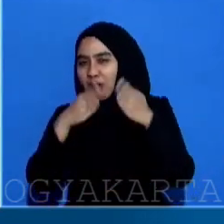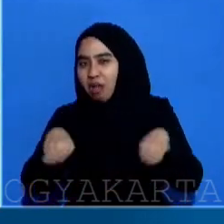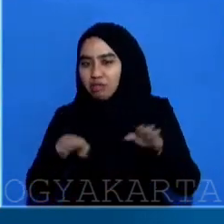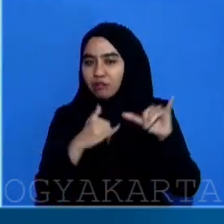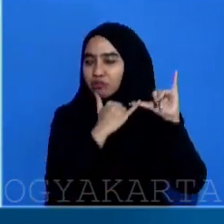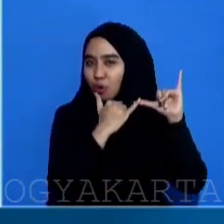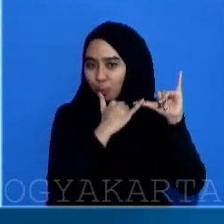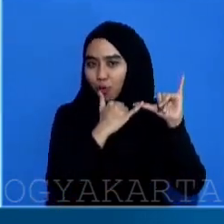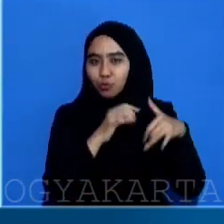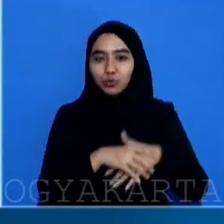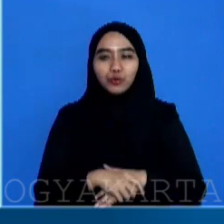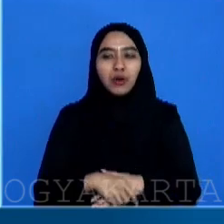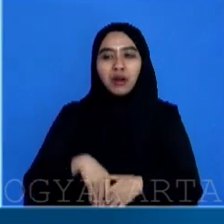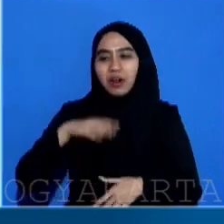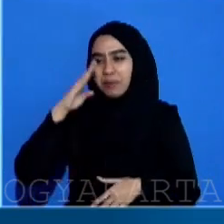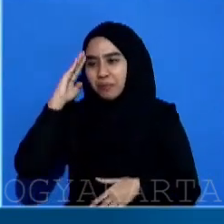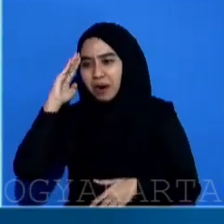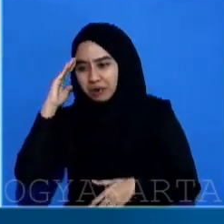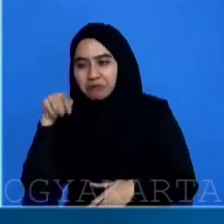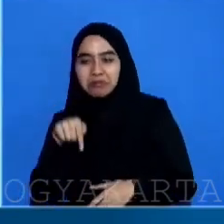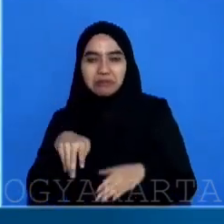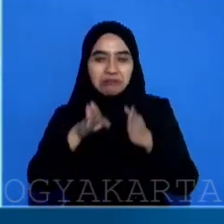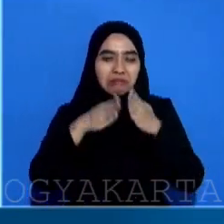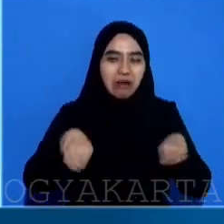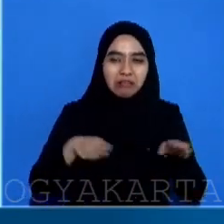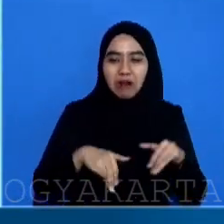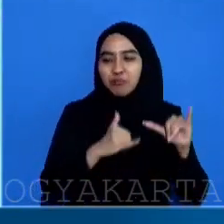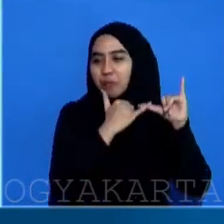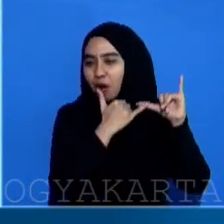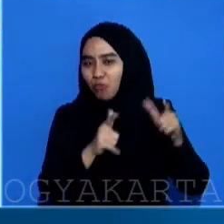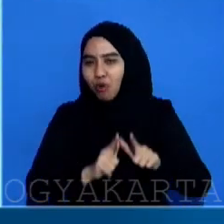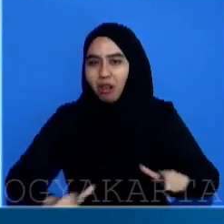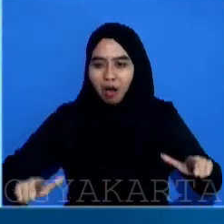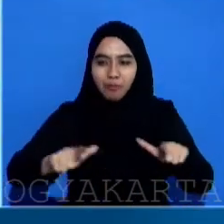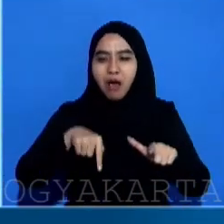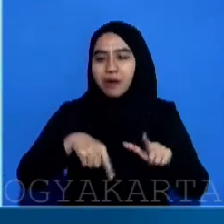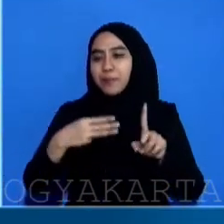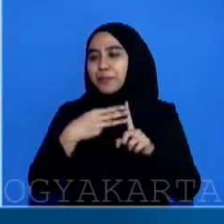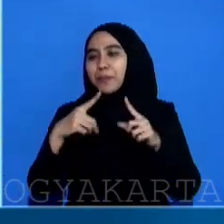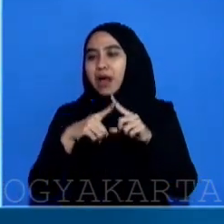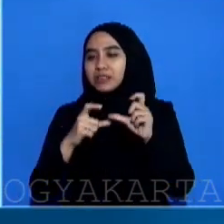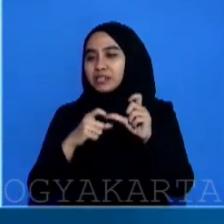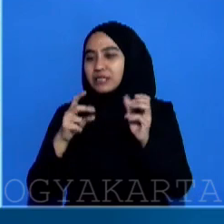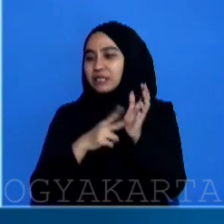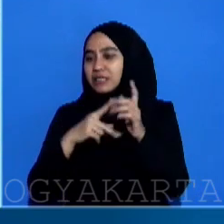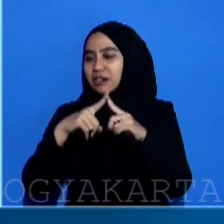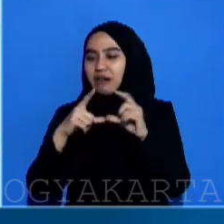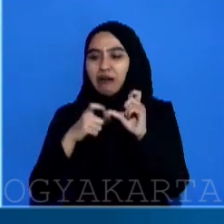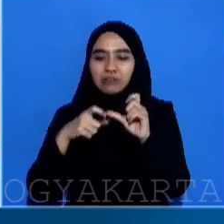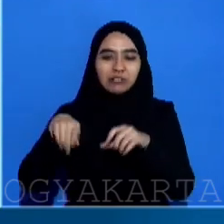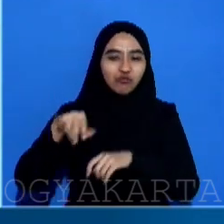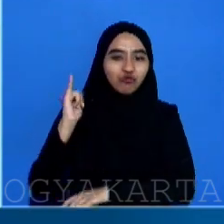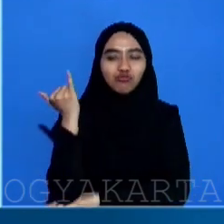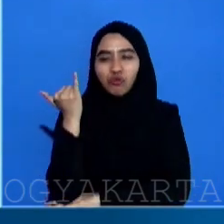ditandai dengan gelar apel siagaru yang bertempat di lapangan kantor Basarnas Yogyakarta Kepala Kantor Basarnas Yogyakarta